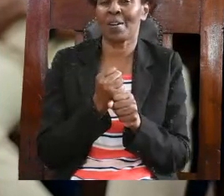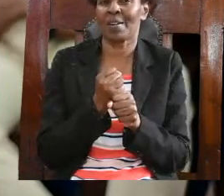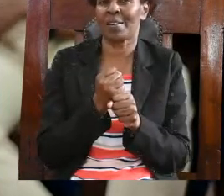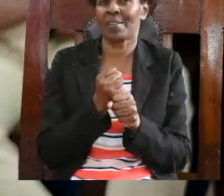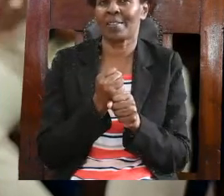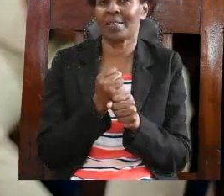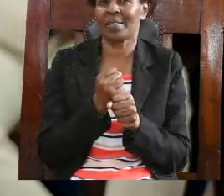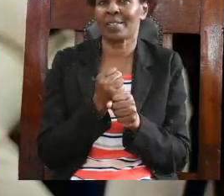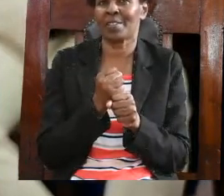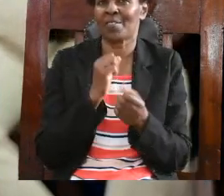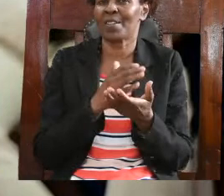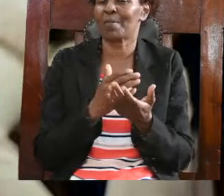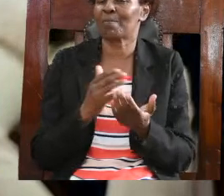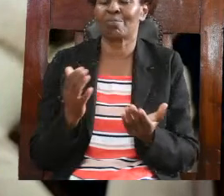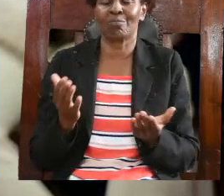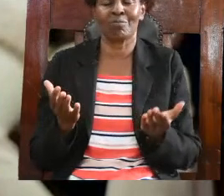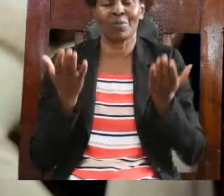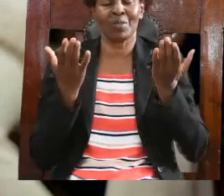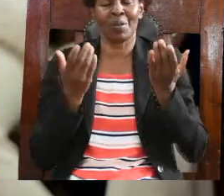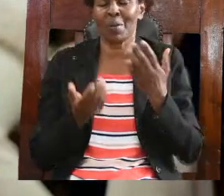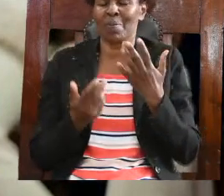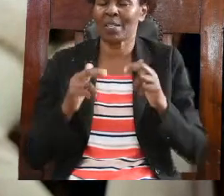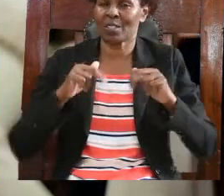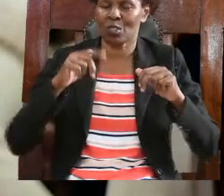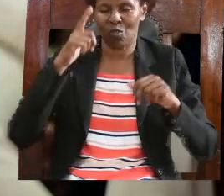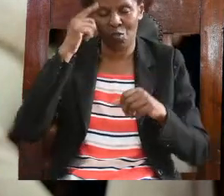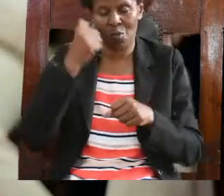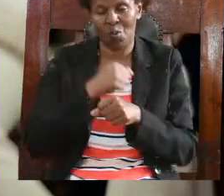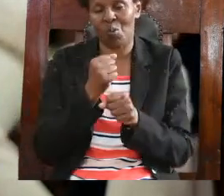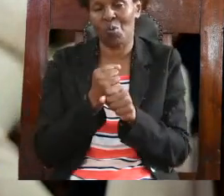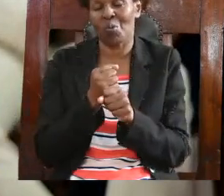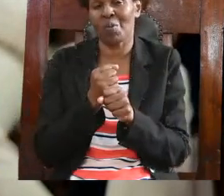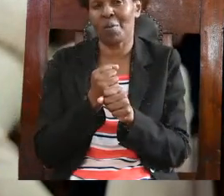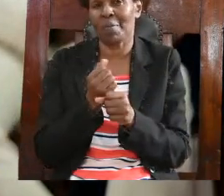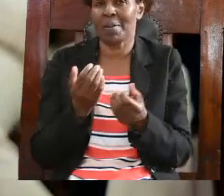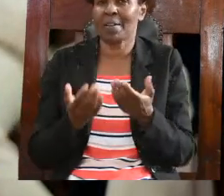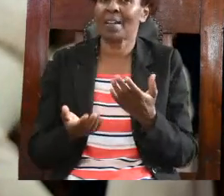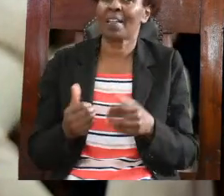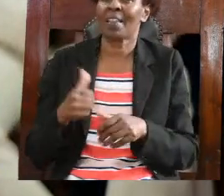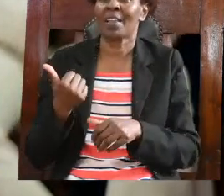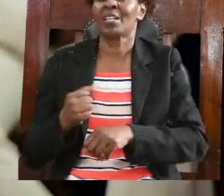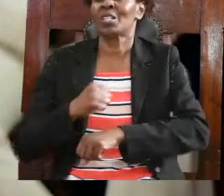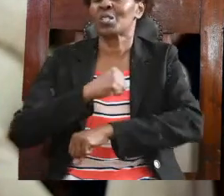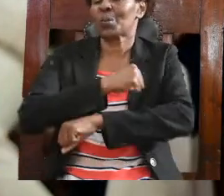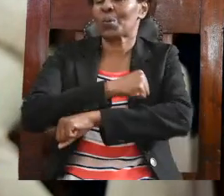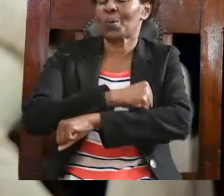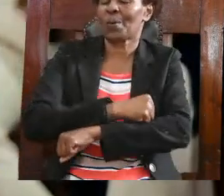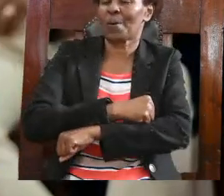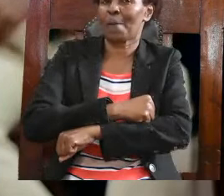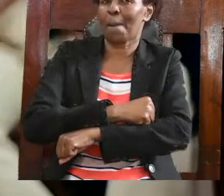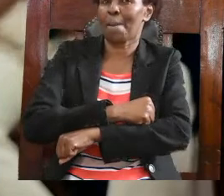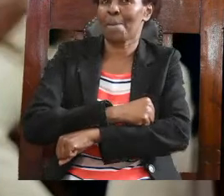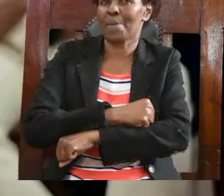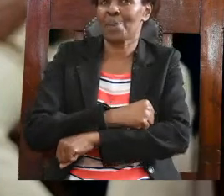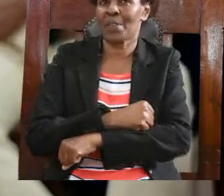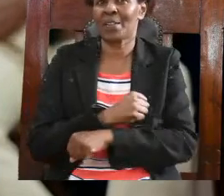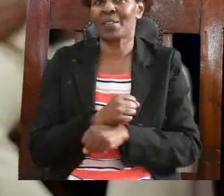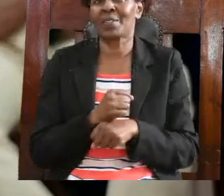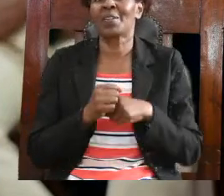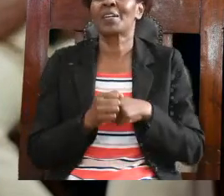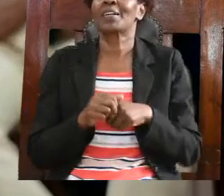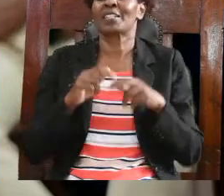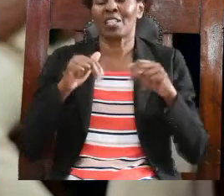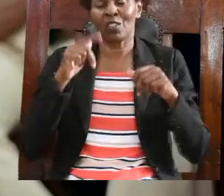wakitaka kupandishwa vyeo, wengine ni kazi wanatafuta, wengine ni shule, wakitaka kuingia shule. Wanaambiwa hapana, mtafute